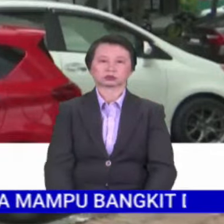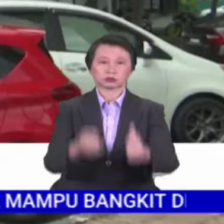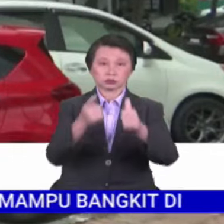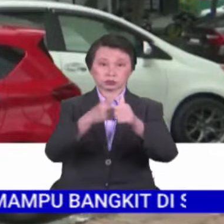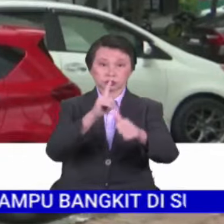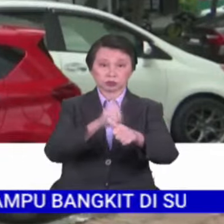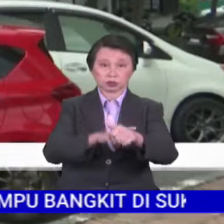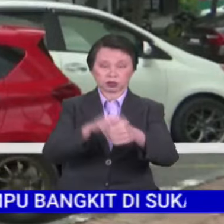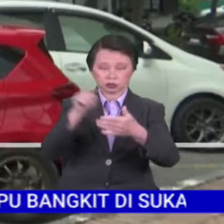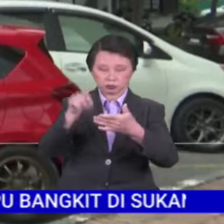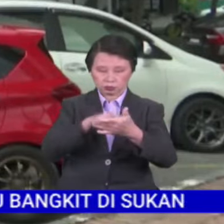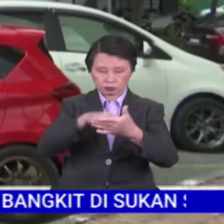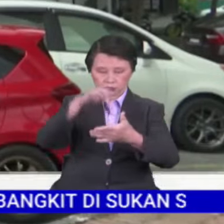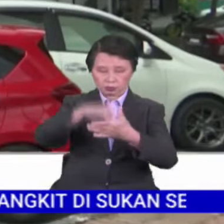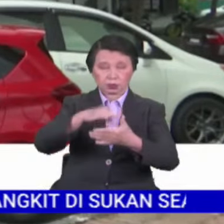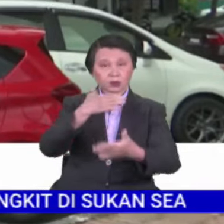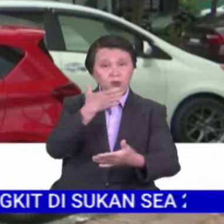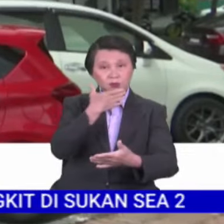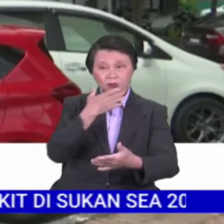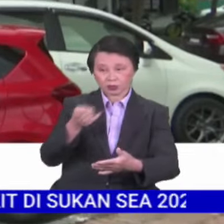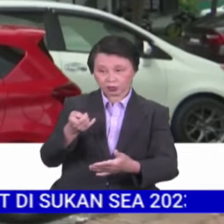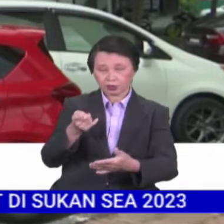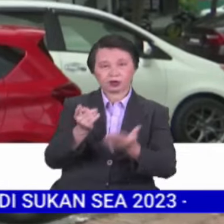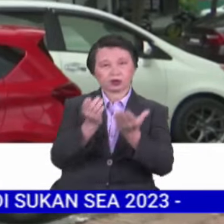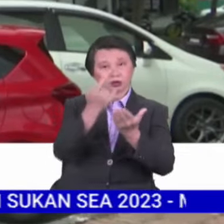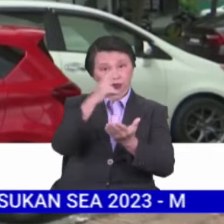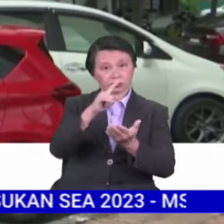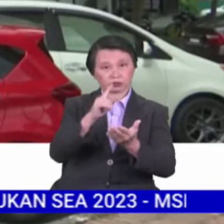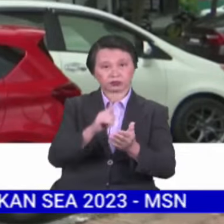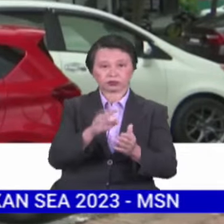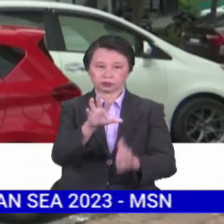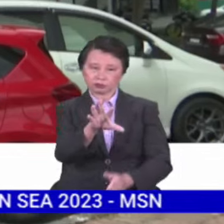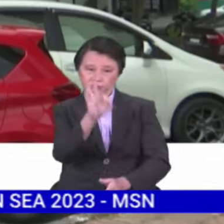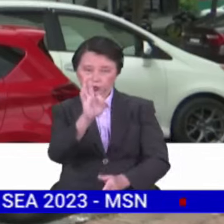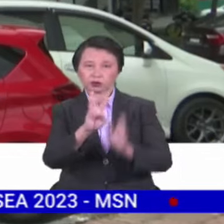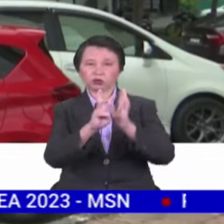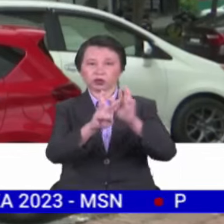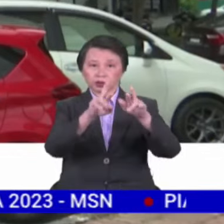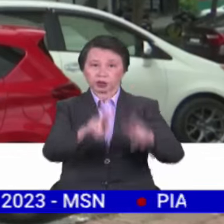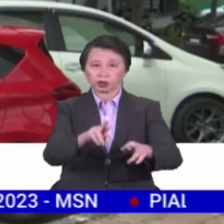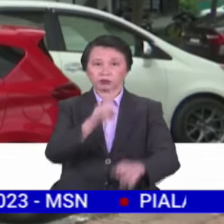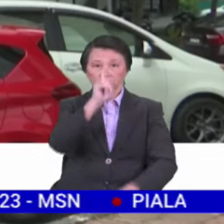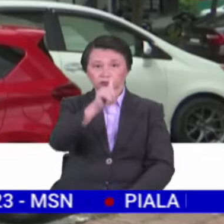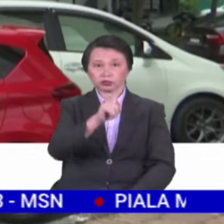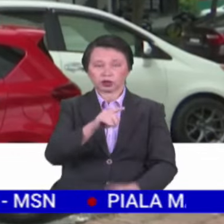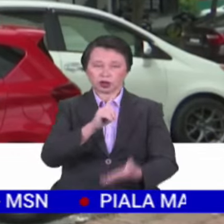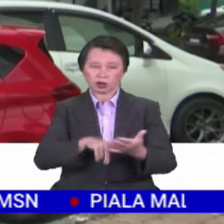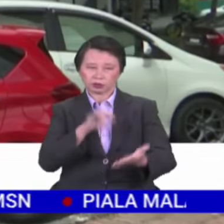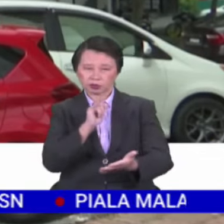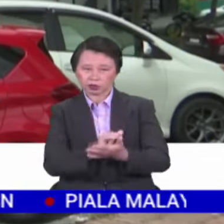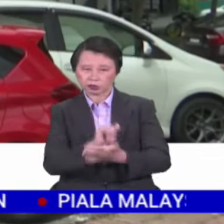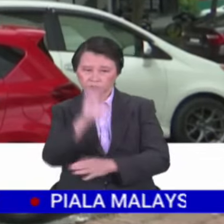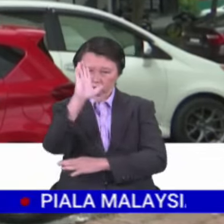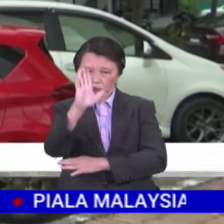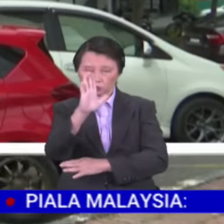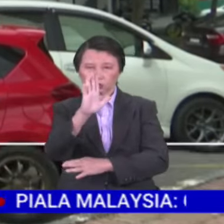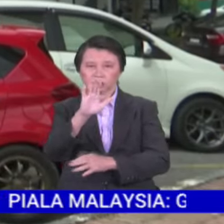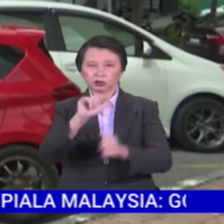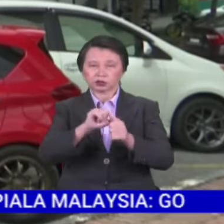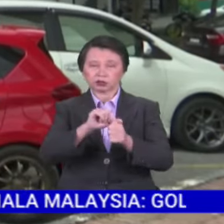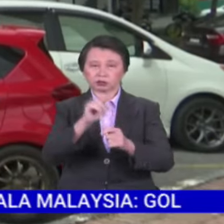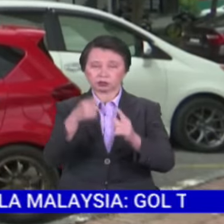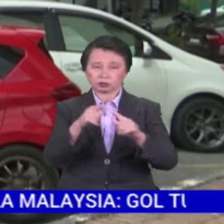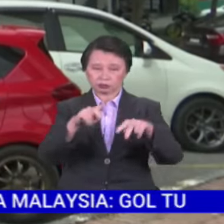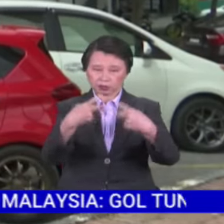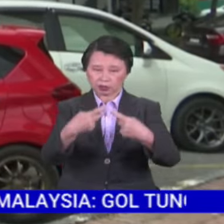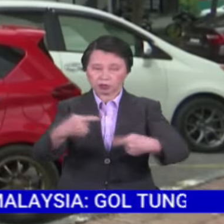pertama kali mengundi bagi golongan muda di Kedah dari pelajar untuk memilih wakil rakyat, sudah pasti apa yang dituntut menerusi manifesto setiap calon pada